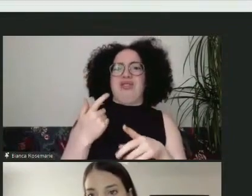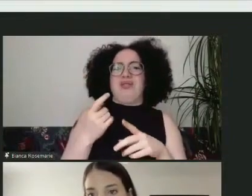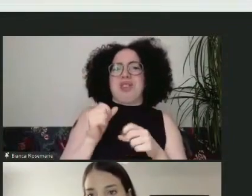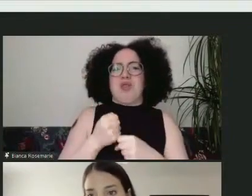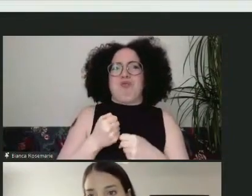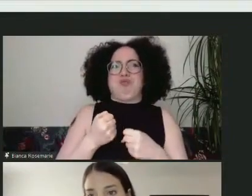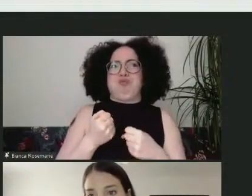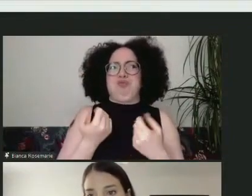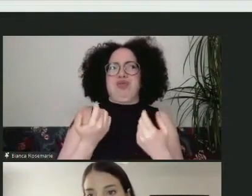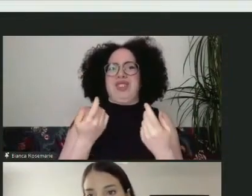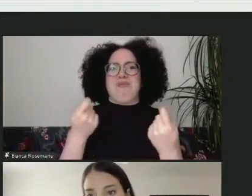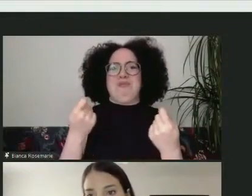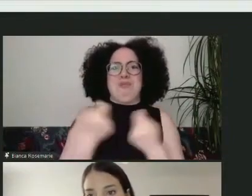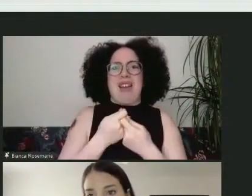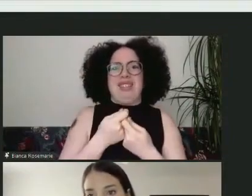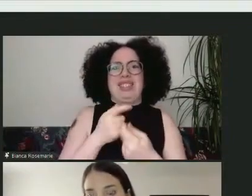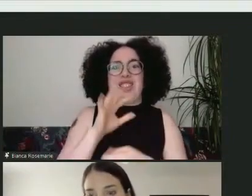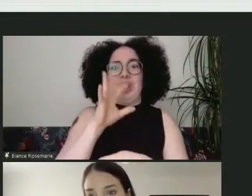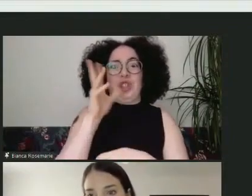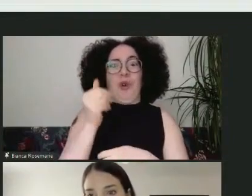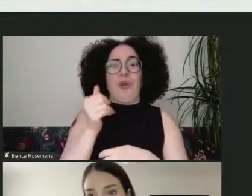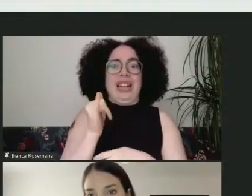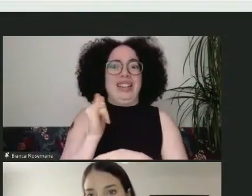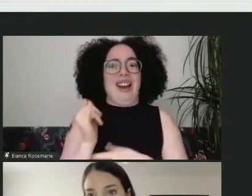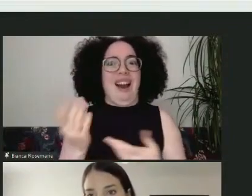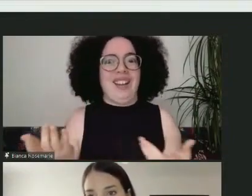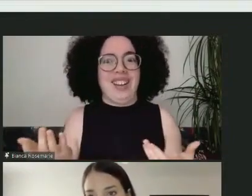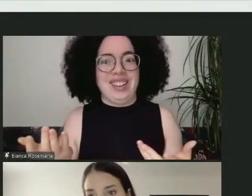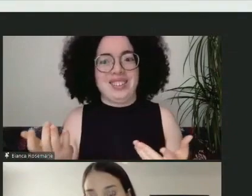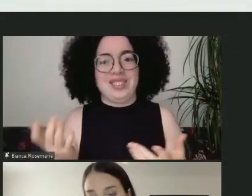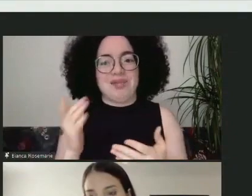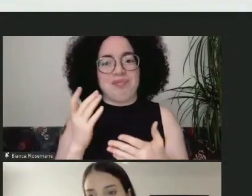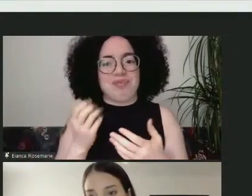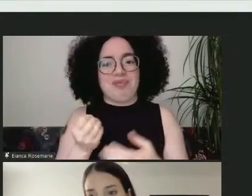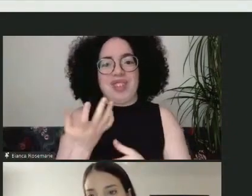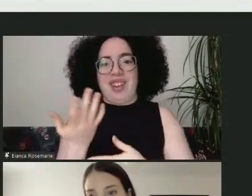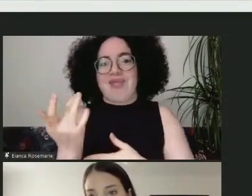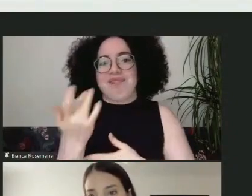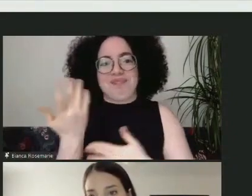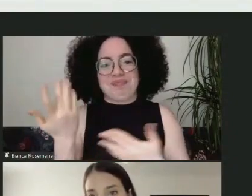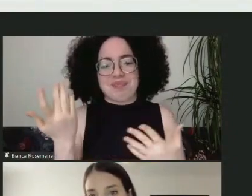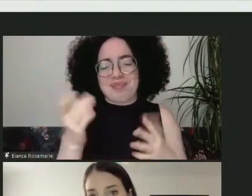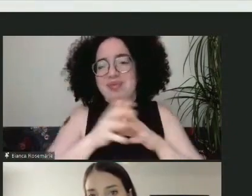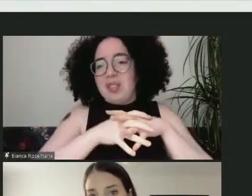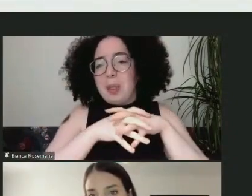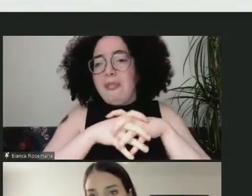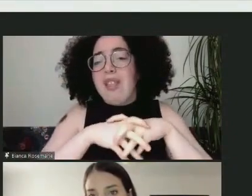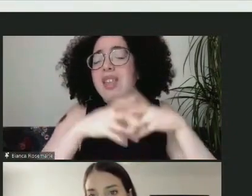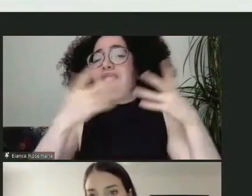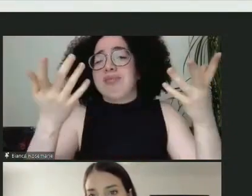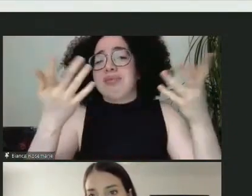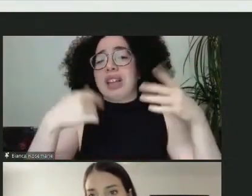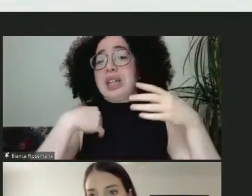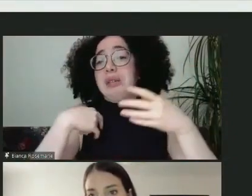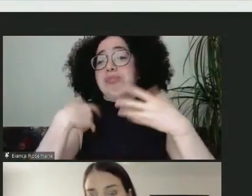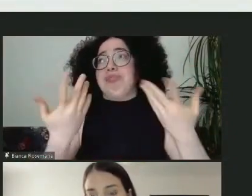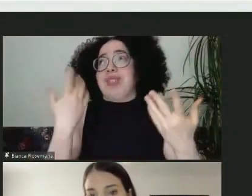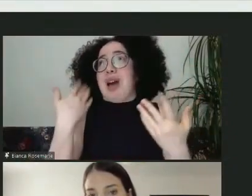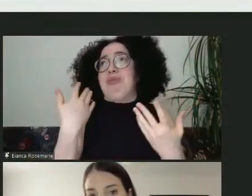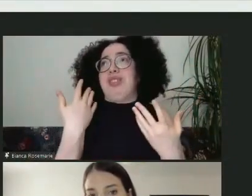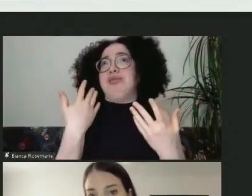Personen sehen und dass mich andere Personen auch so sehen. Also das war auf keinen Fall schön.